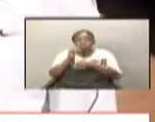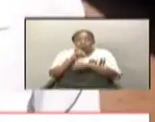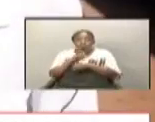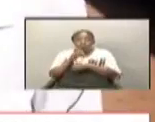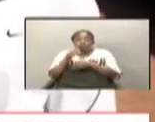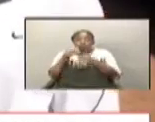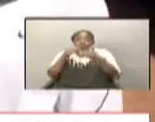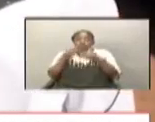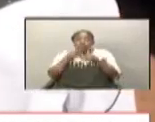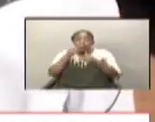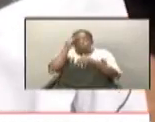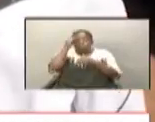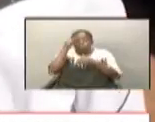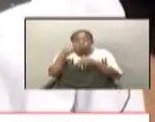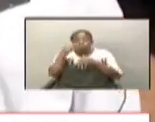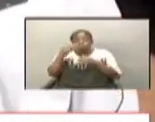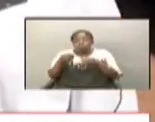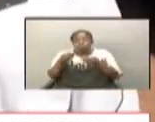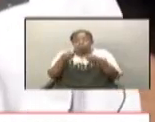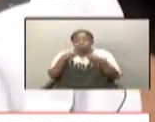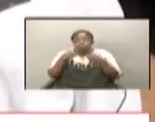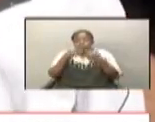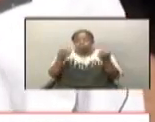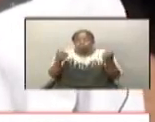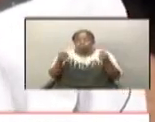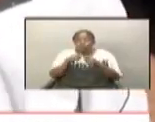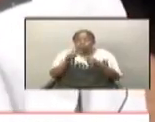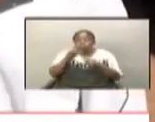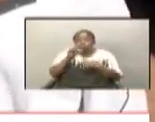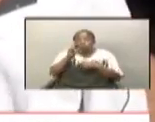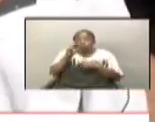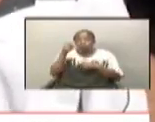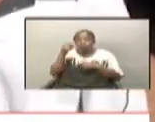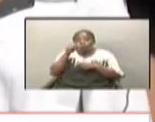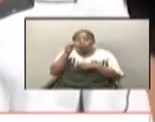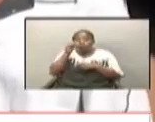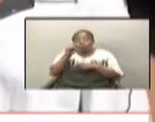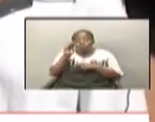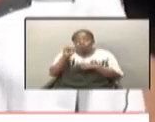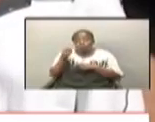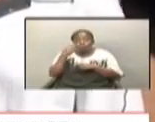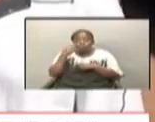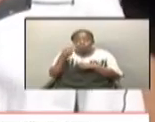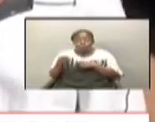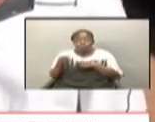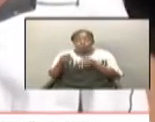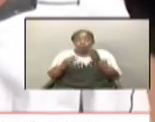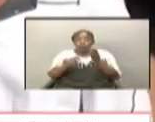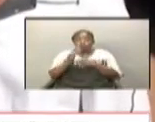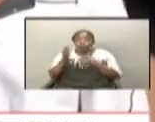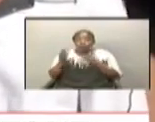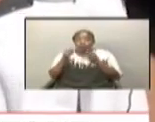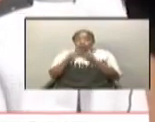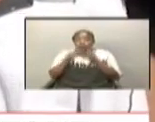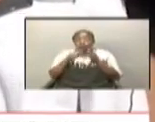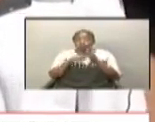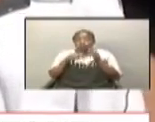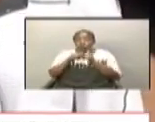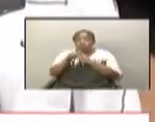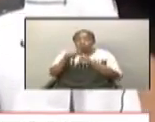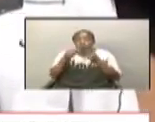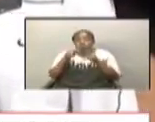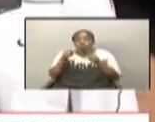abazadde abatuwa abaana nga mbutufu ku Lugoba kosanga ekitufu. Tetutwala babubonero bwa wala nnyo